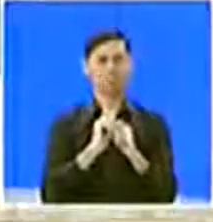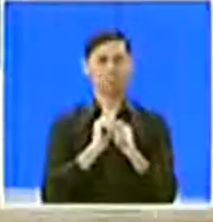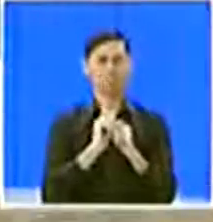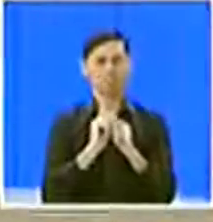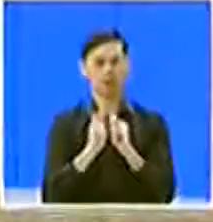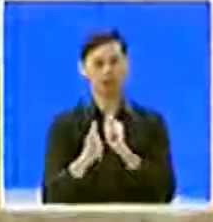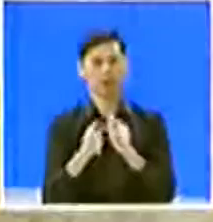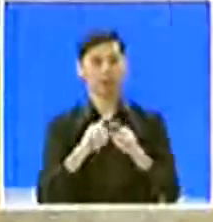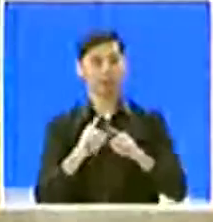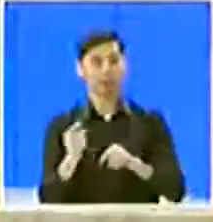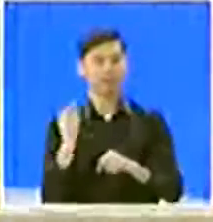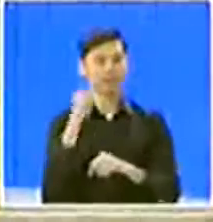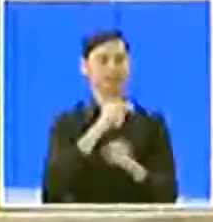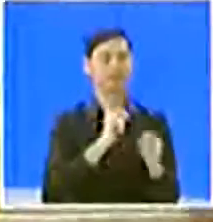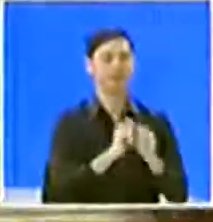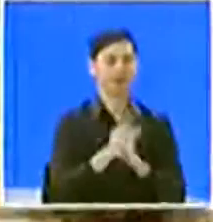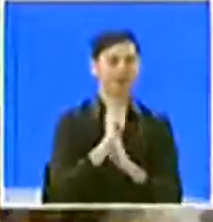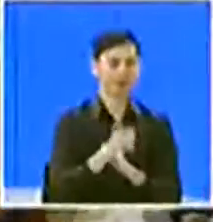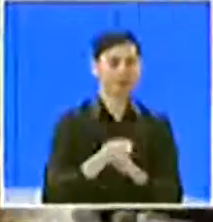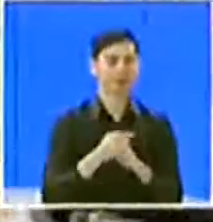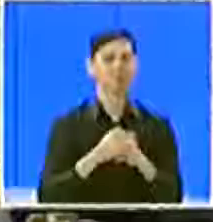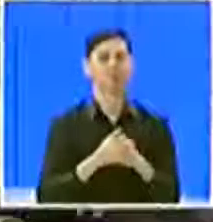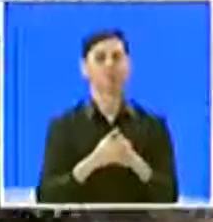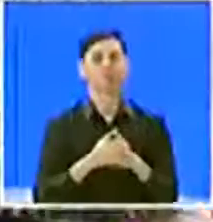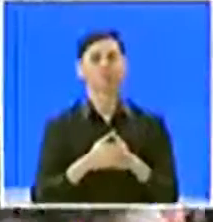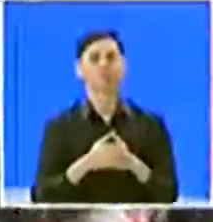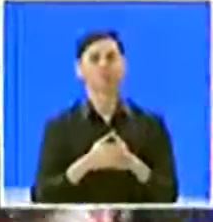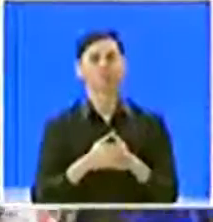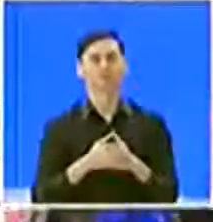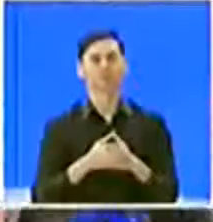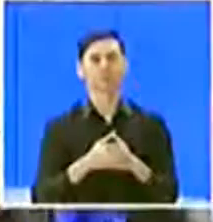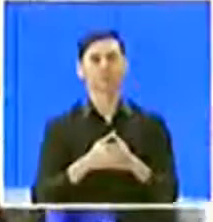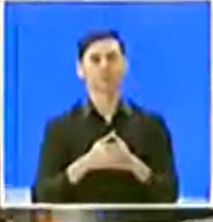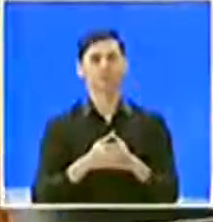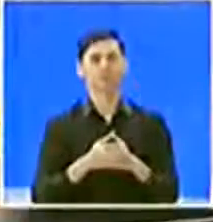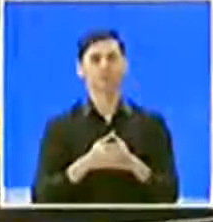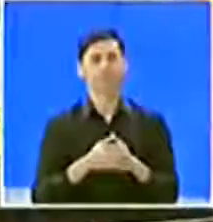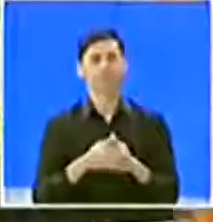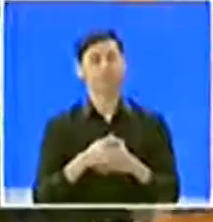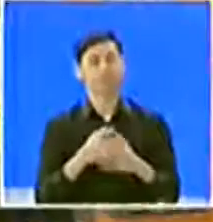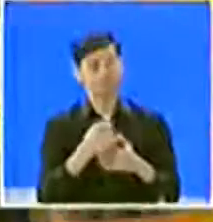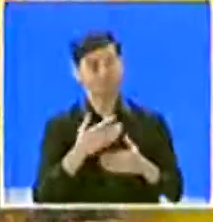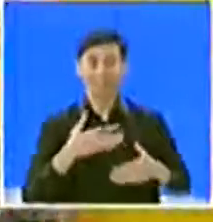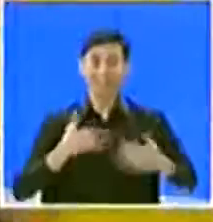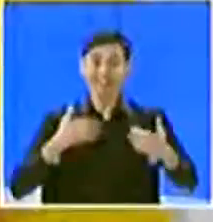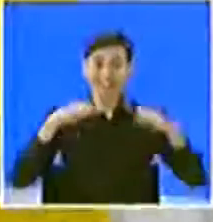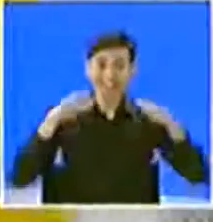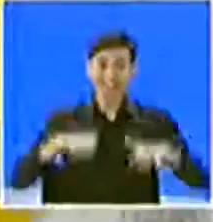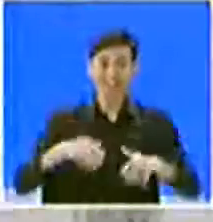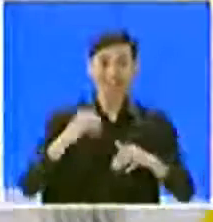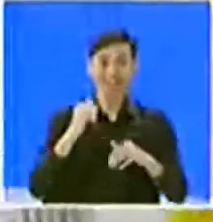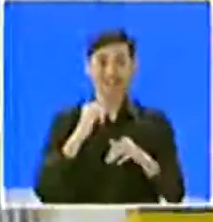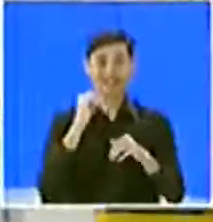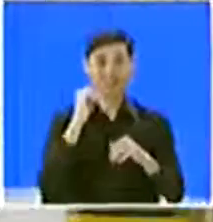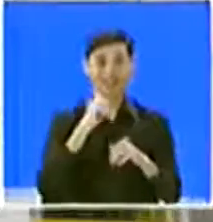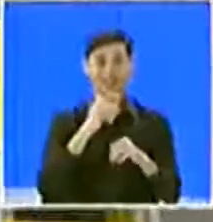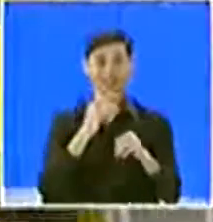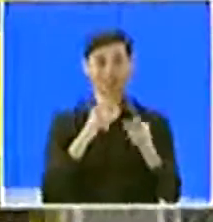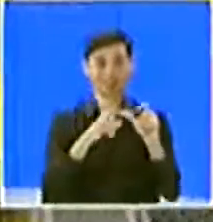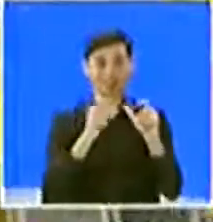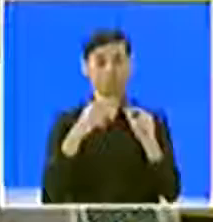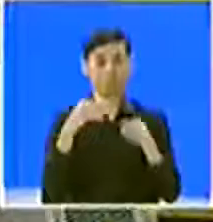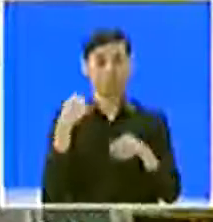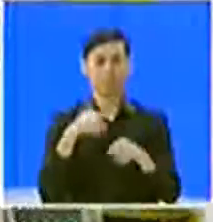Bayar. Walaupun mengaku senang tinggal di Rusun Rawa Bebek, Ibu